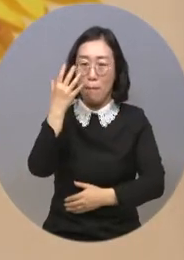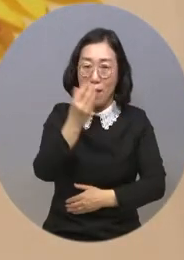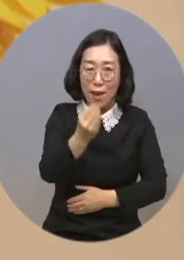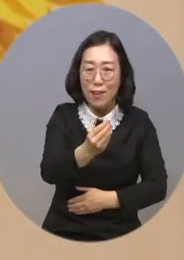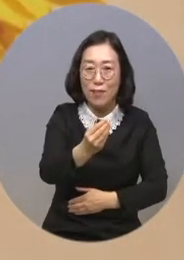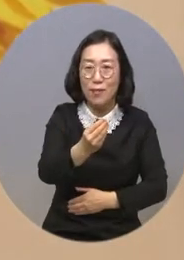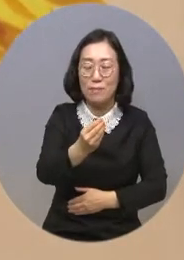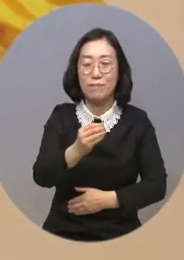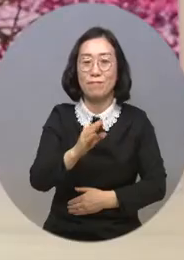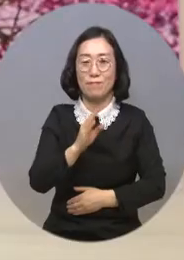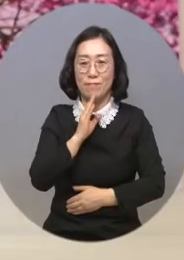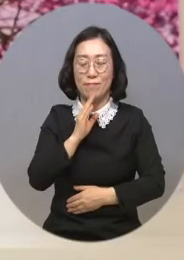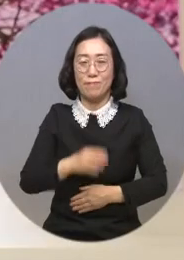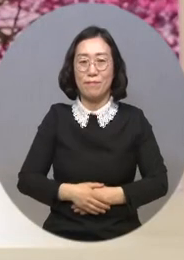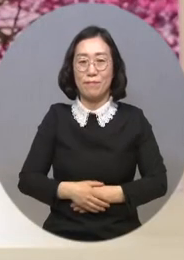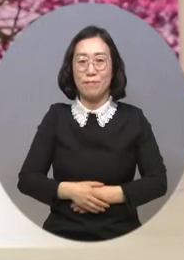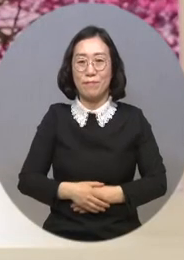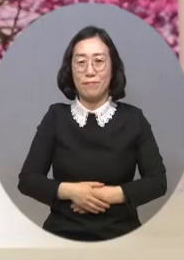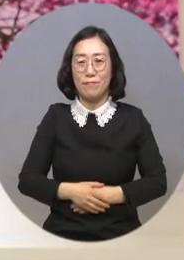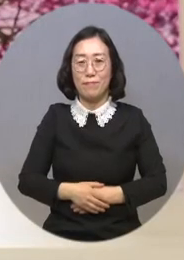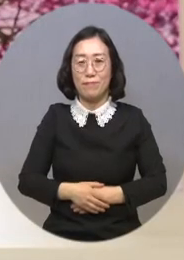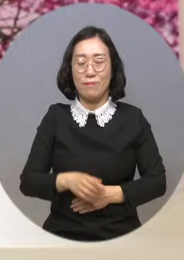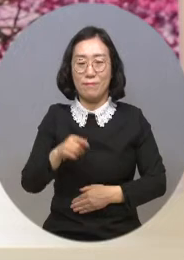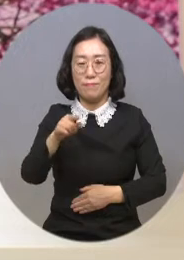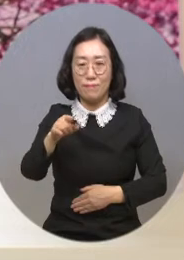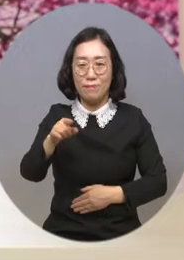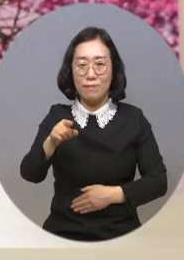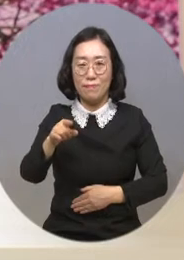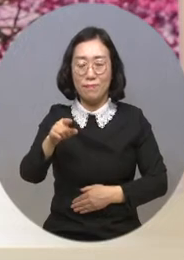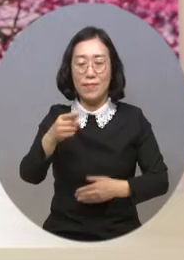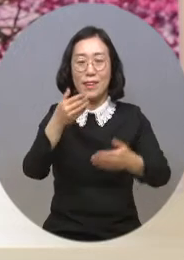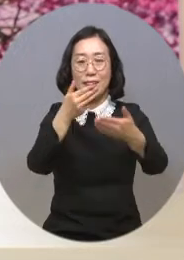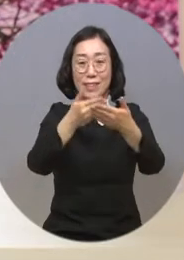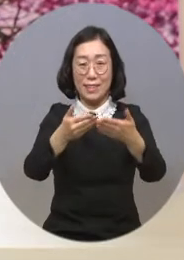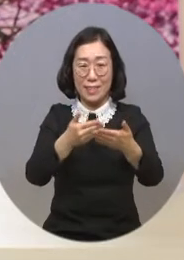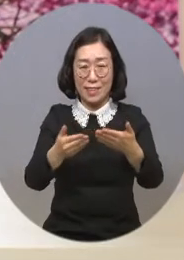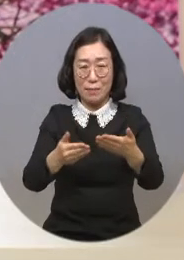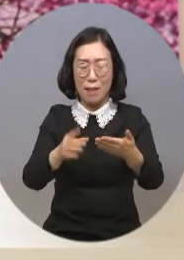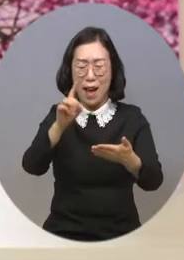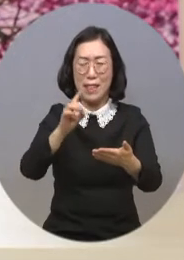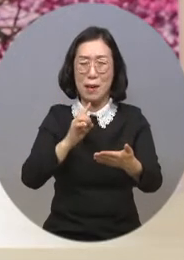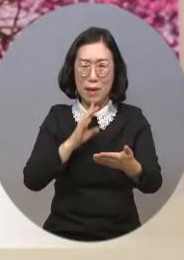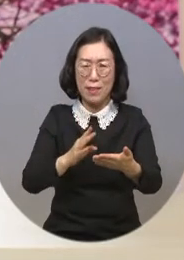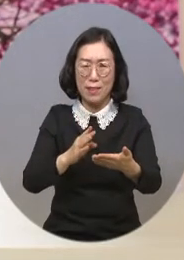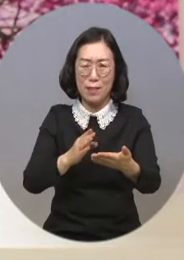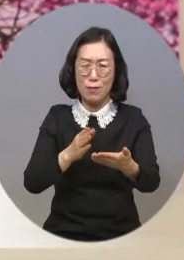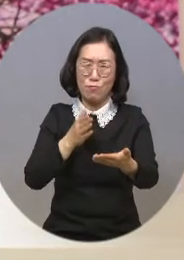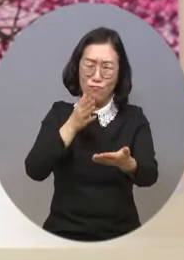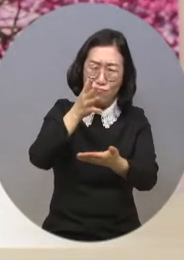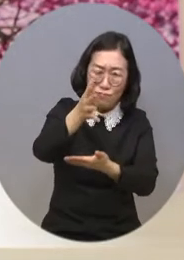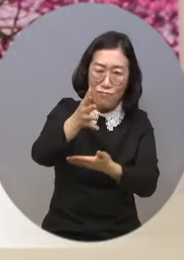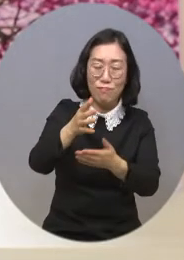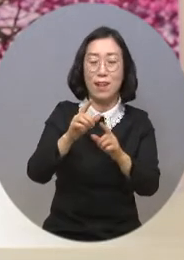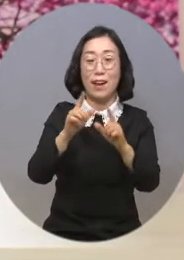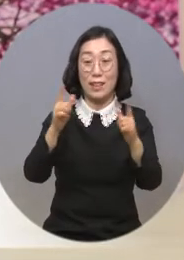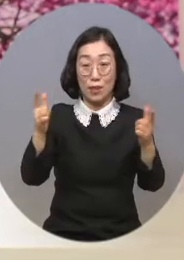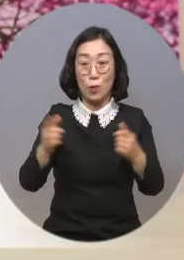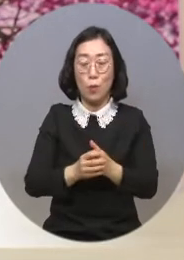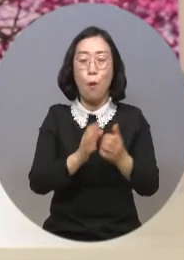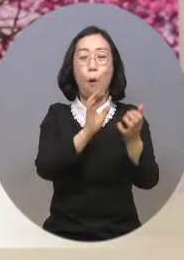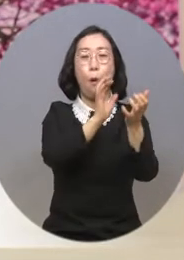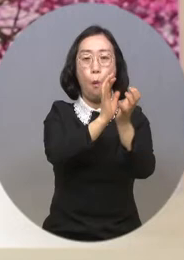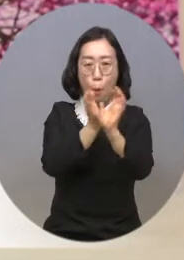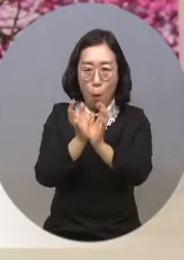빠지게 됩니다. 소재에 뭐 딱 하나를 중점적으로 그리진 않고요.